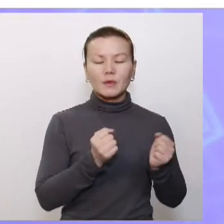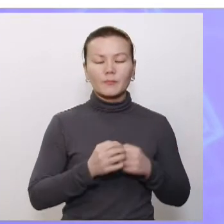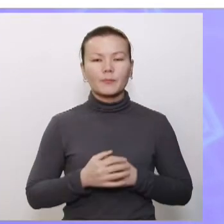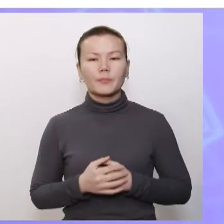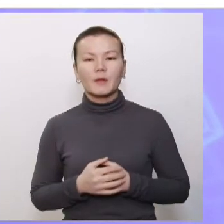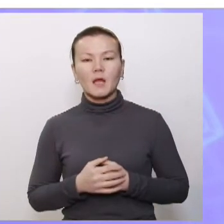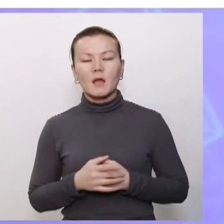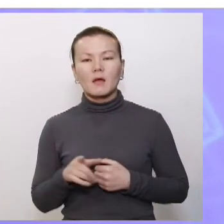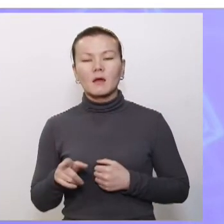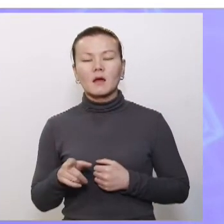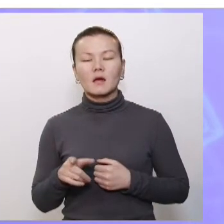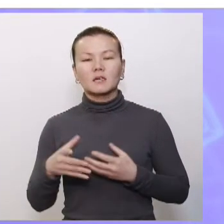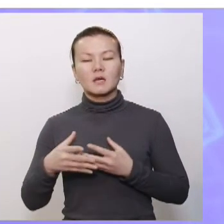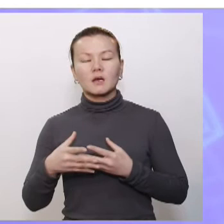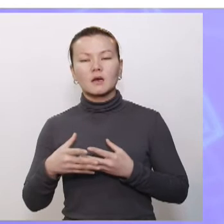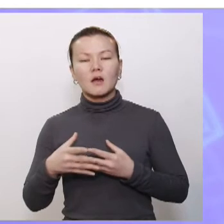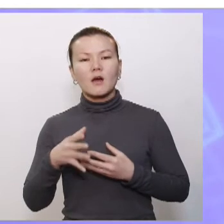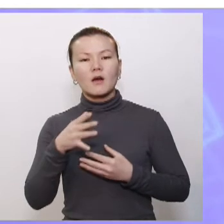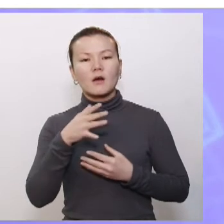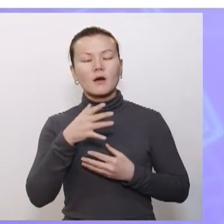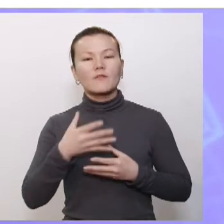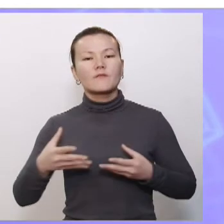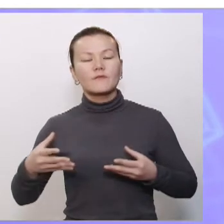Jaz ayları, kaysılar baldar?